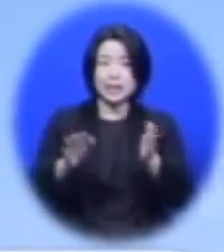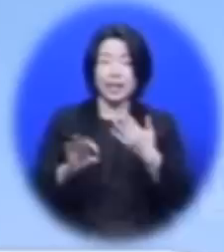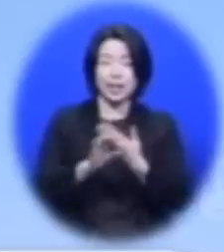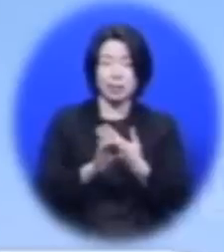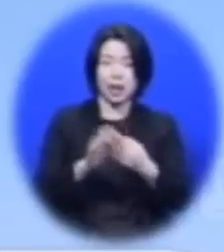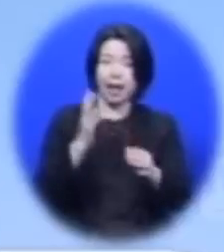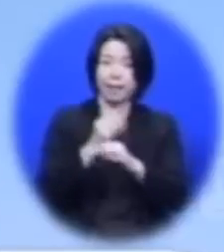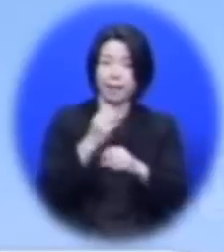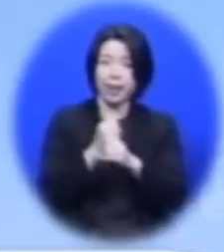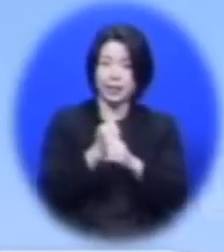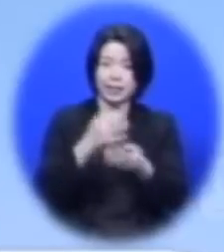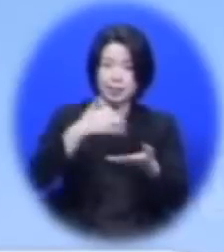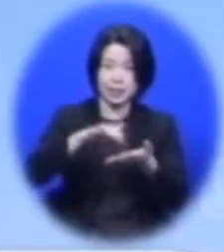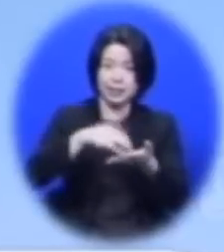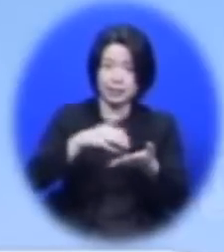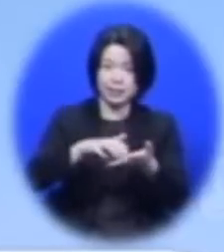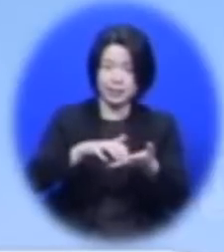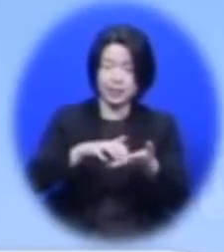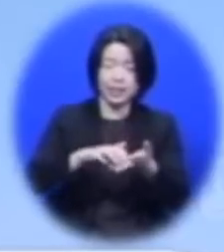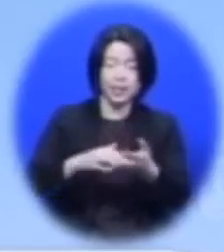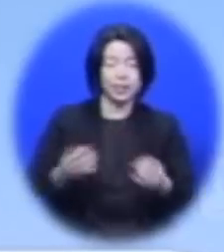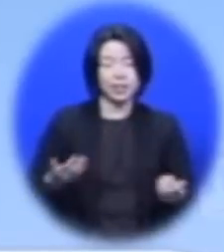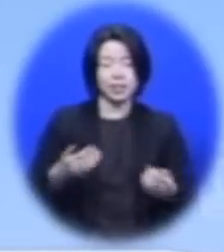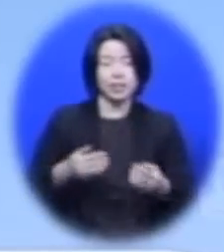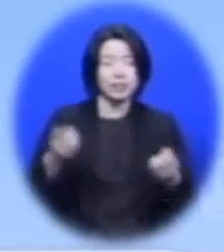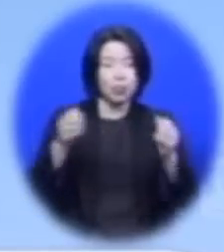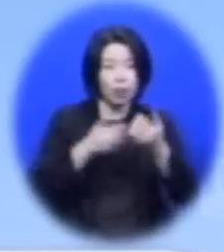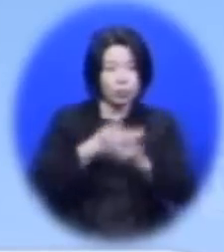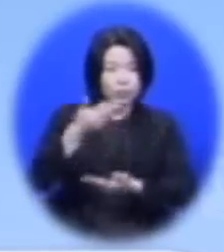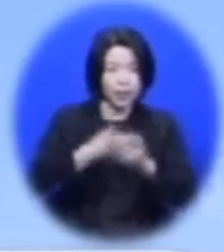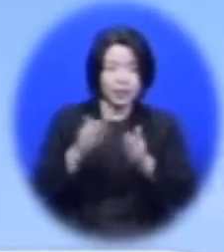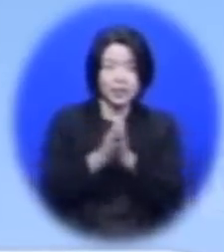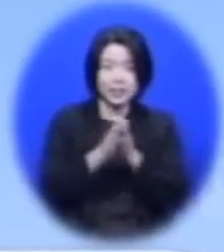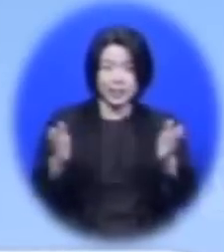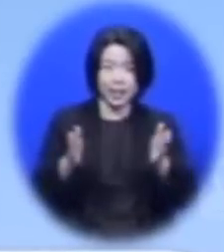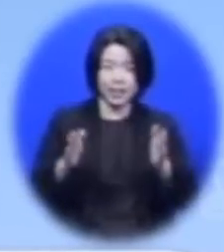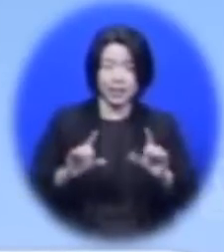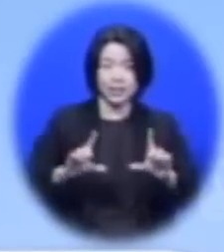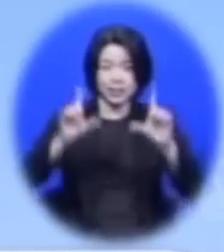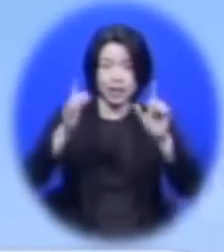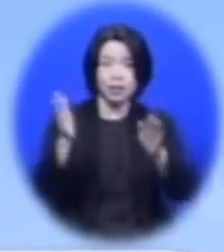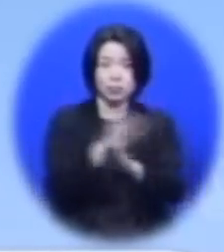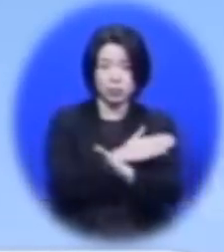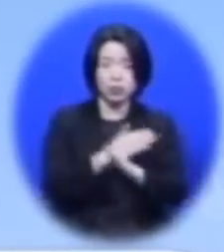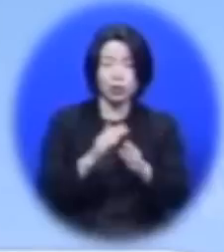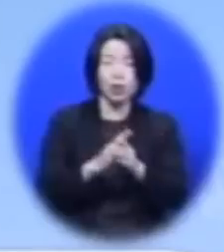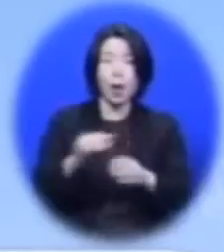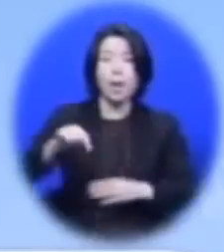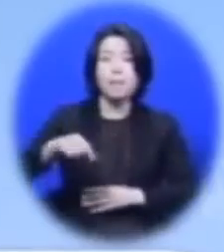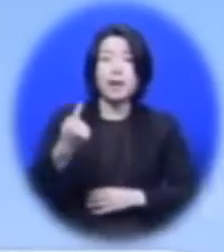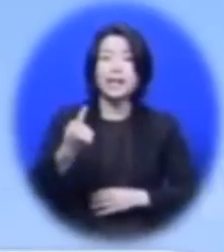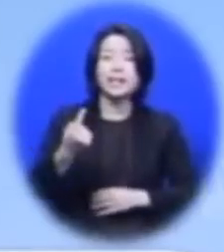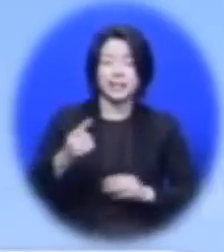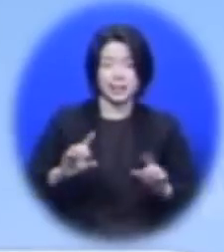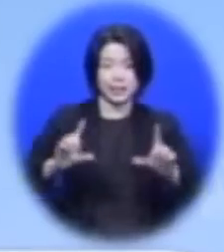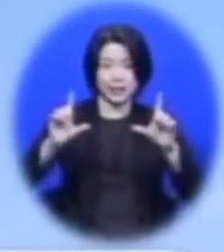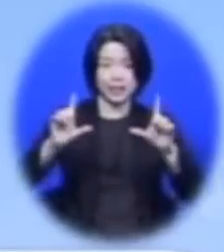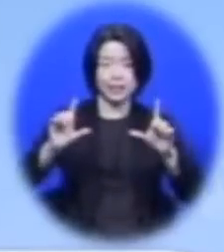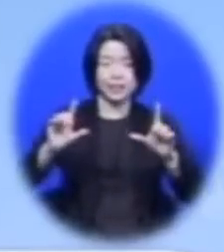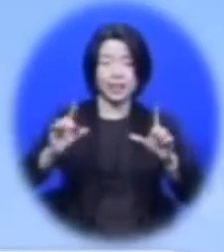날짜를 센대요. 서로 만나서 교제한 날부터. 그래서 100일 되는 날, 그 남자가